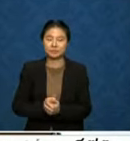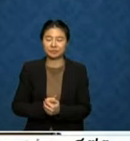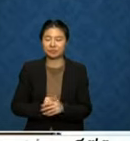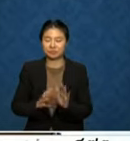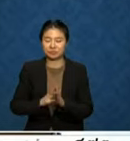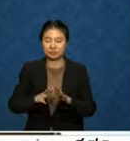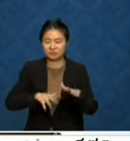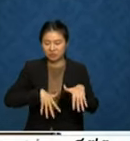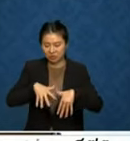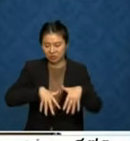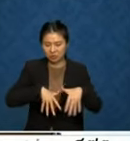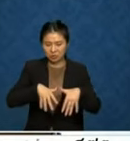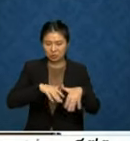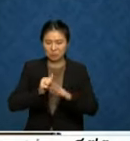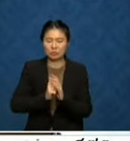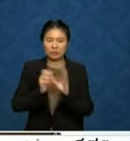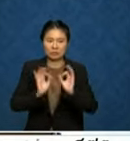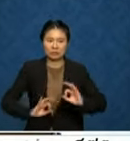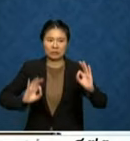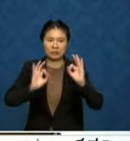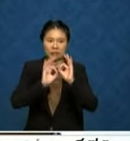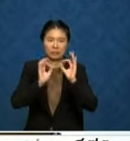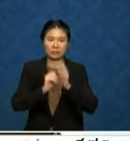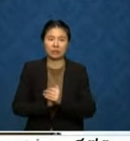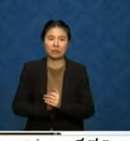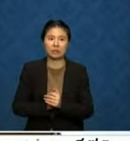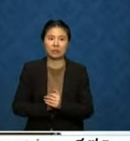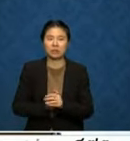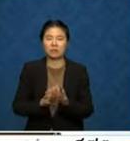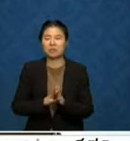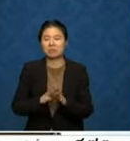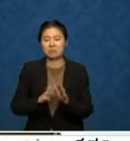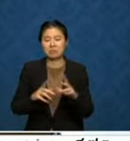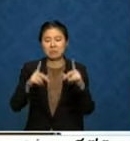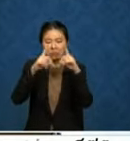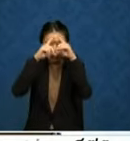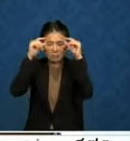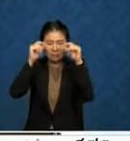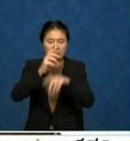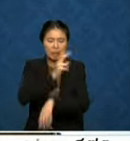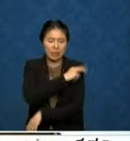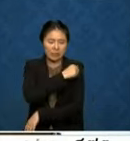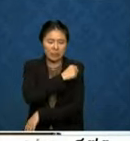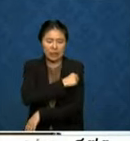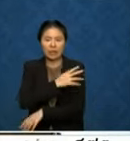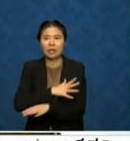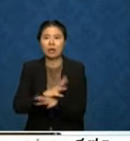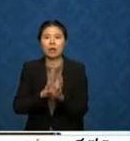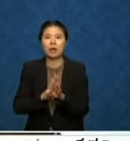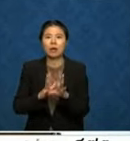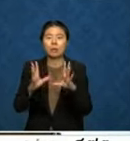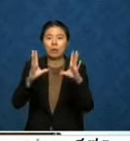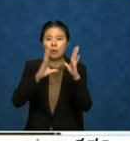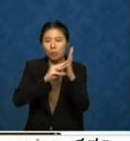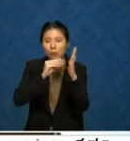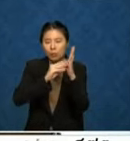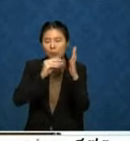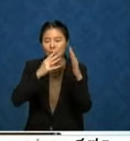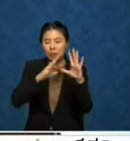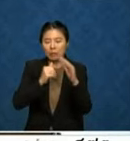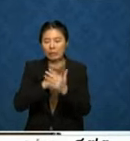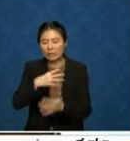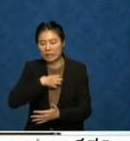นนะครับน้องพยาบาลเขาถูกเหมือนกับล้างสมองนะฮะได้การว่ามีขายฝันว่าอยาก